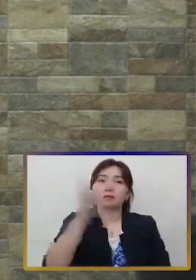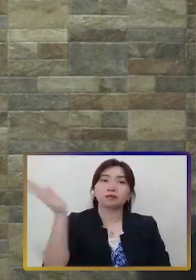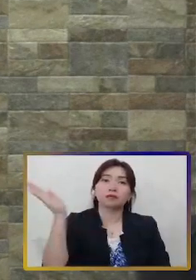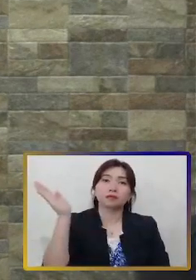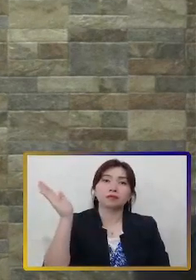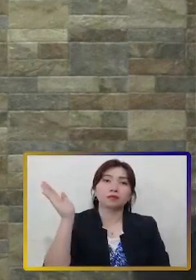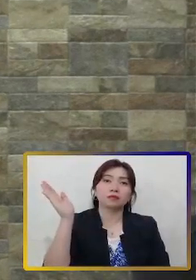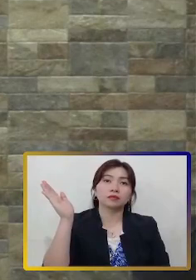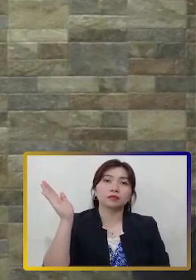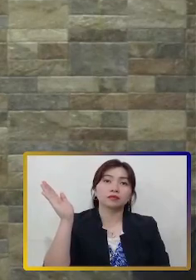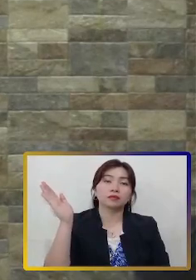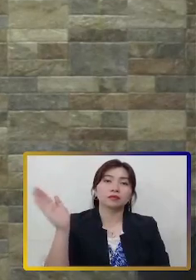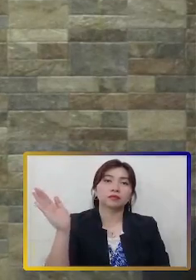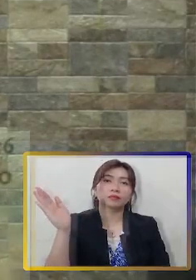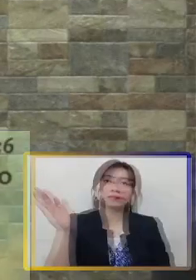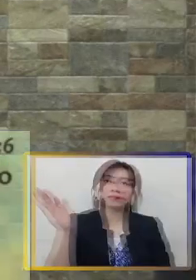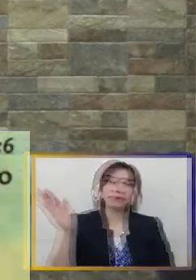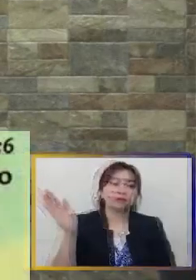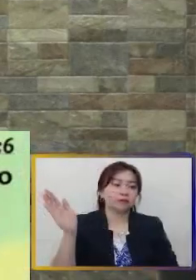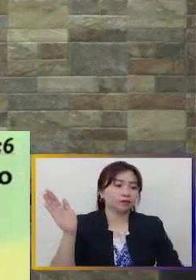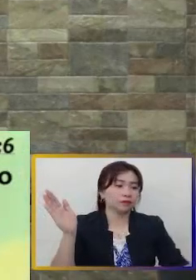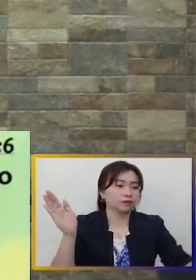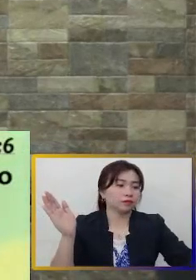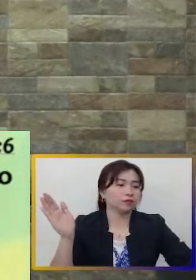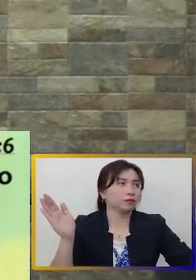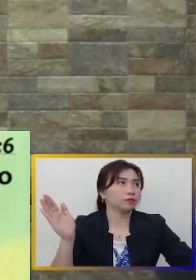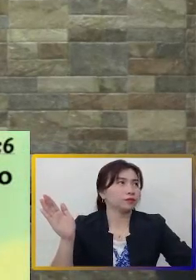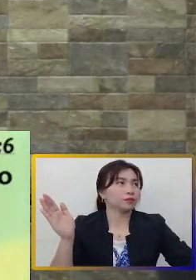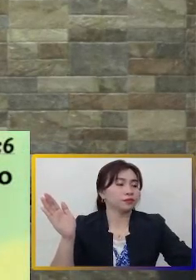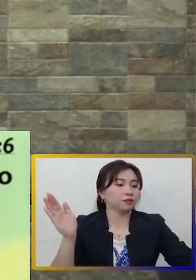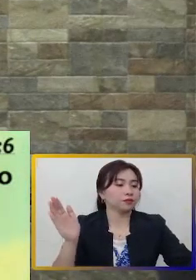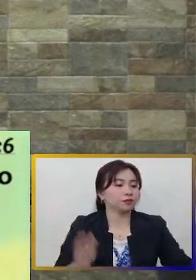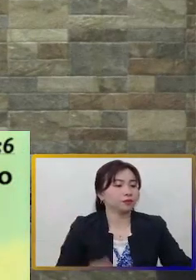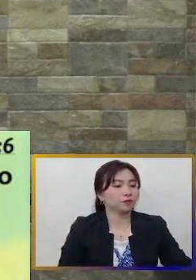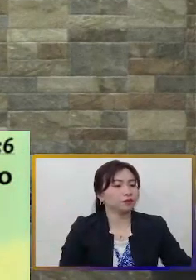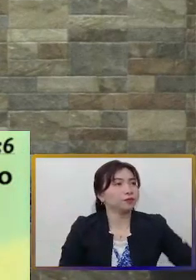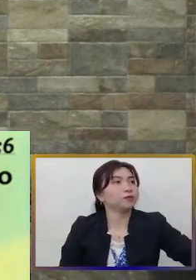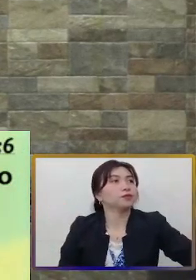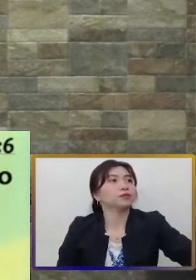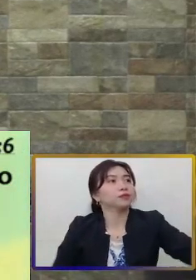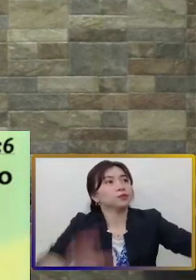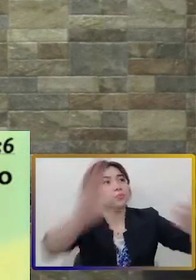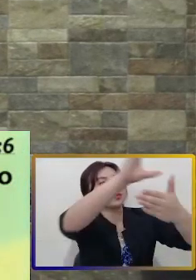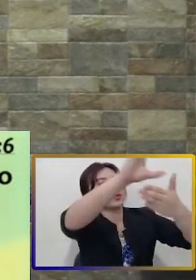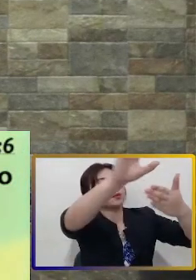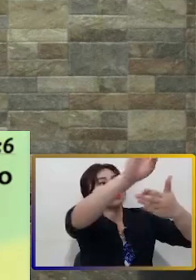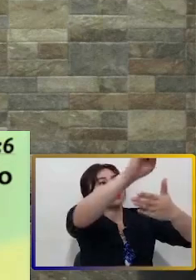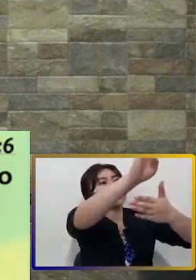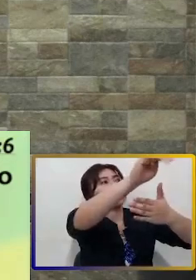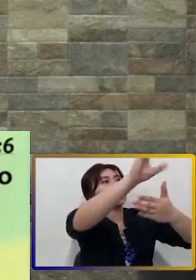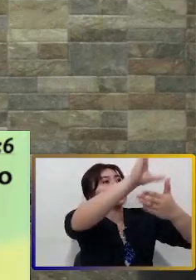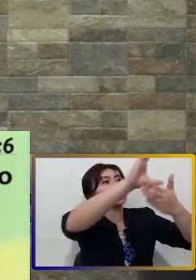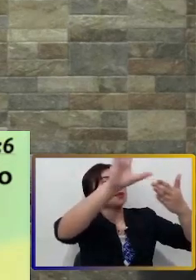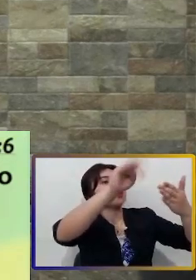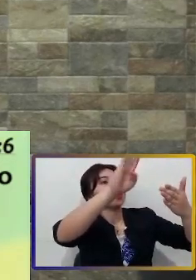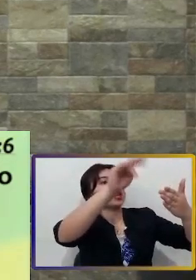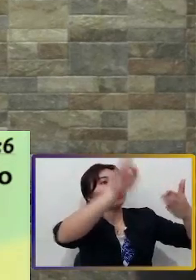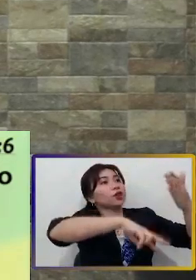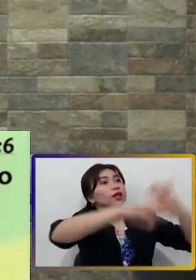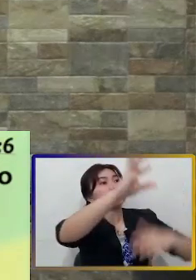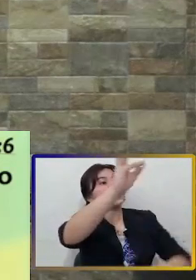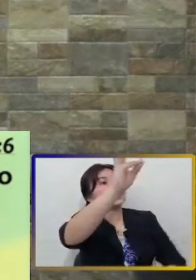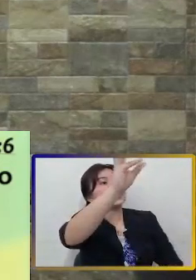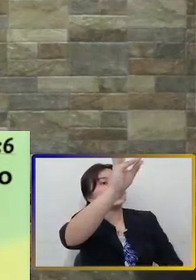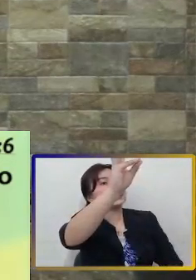14 verse 6 Jesus said unto him I am the way the truth and the life No Man